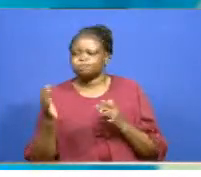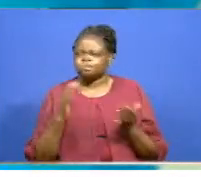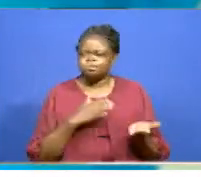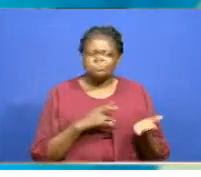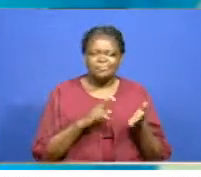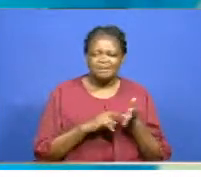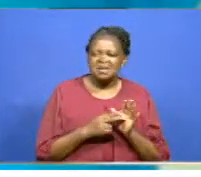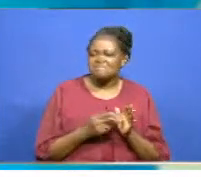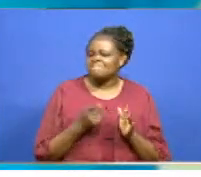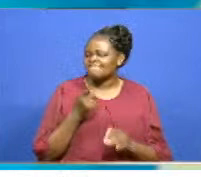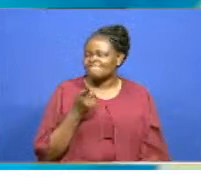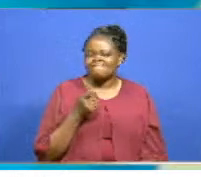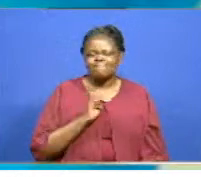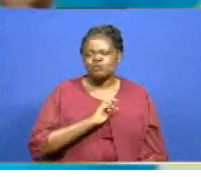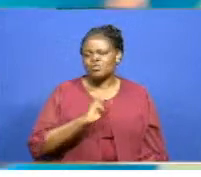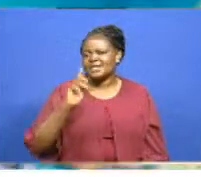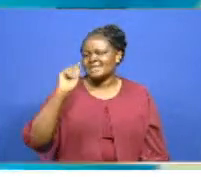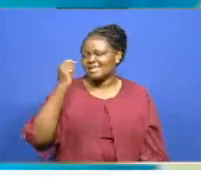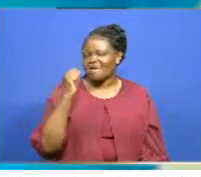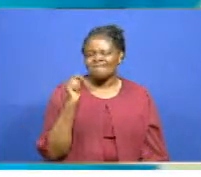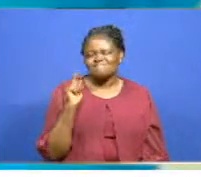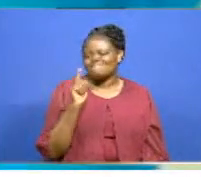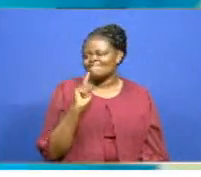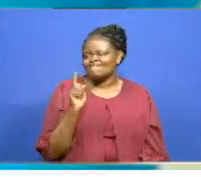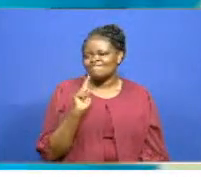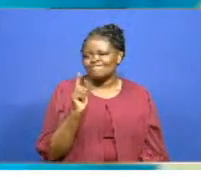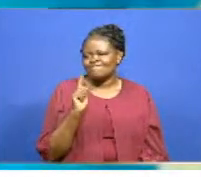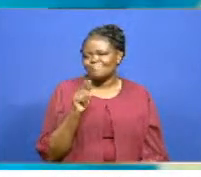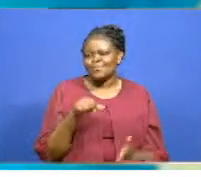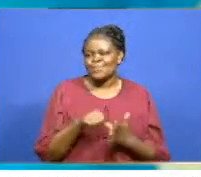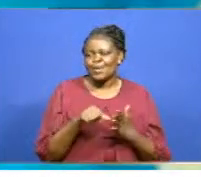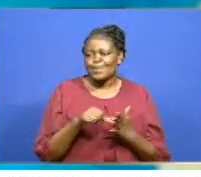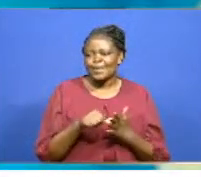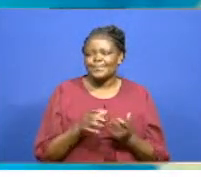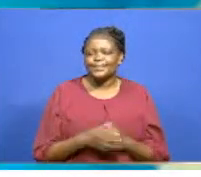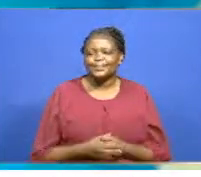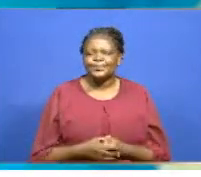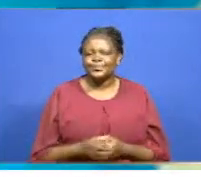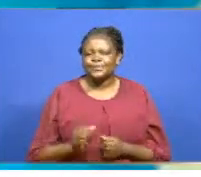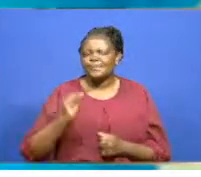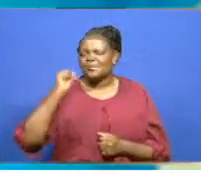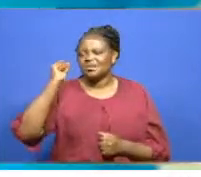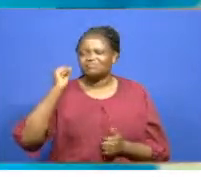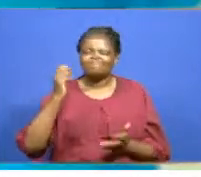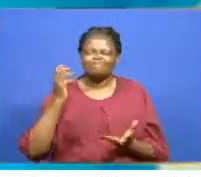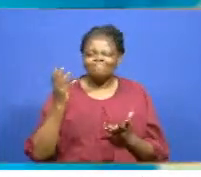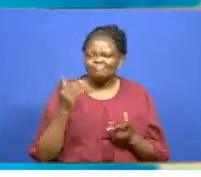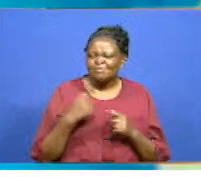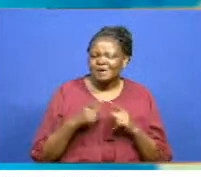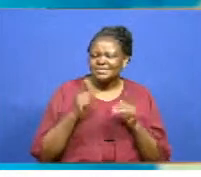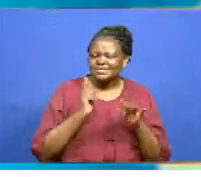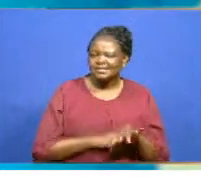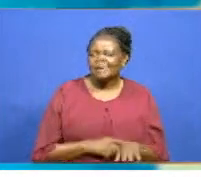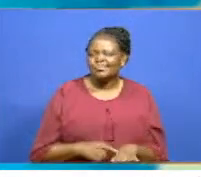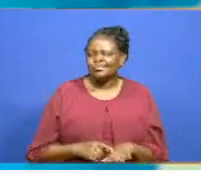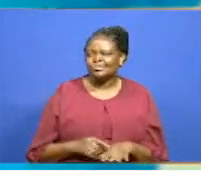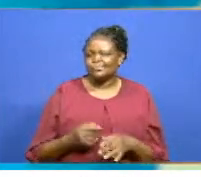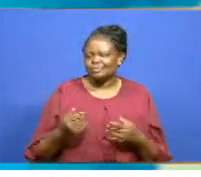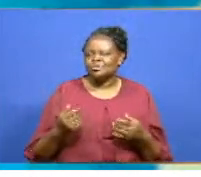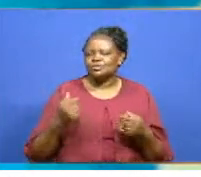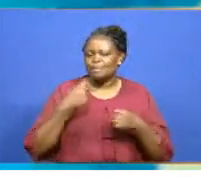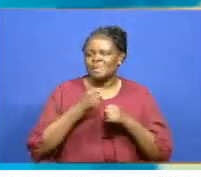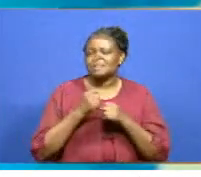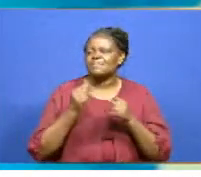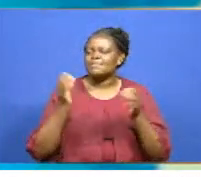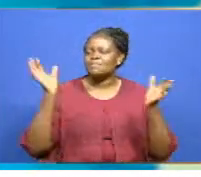Kenya cannot be sanctioned kwa sababu hiyo ya segmented politics. But tukiweza kuweka siasa za Western Kenya ziwe kitu